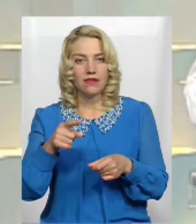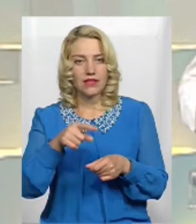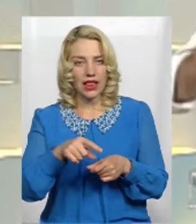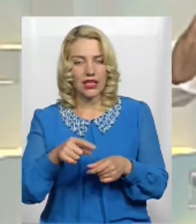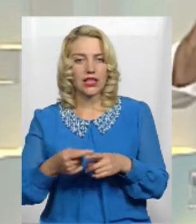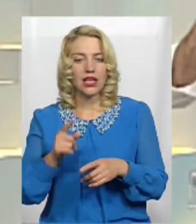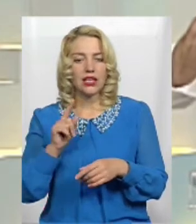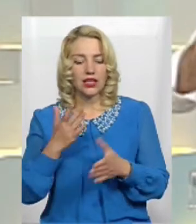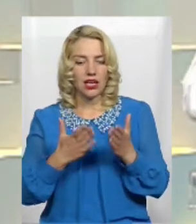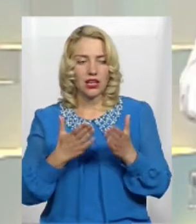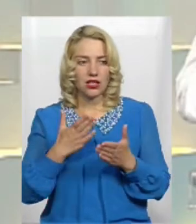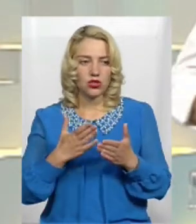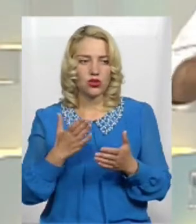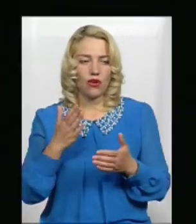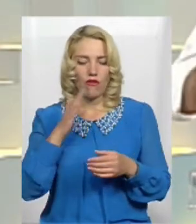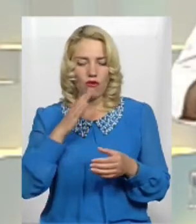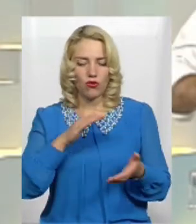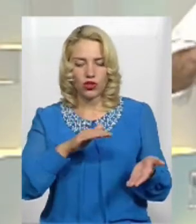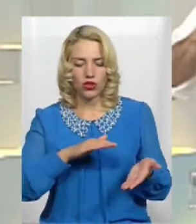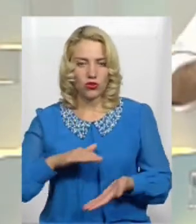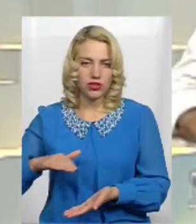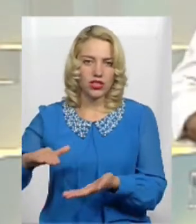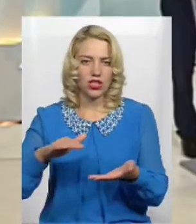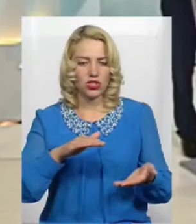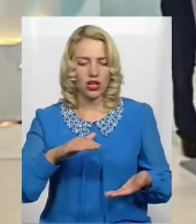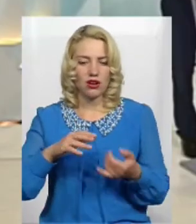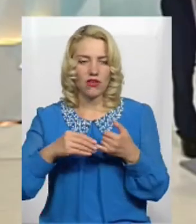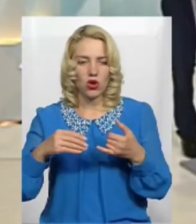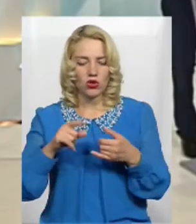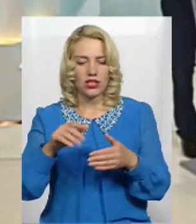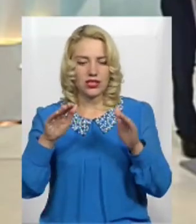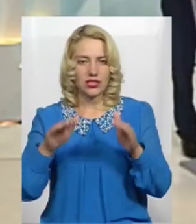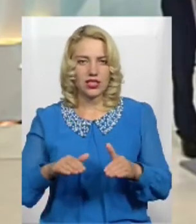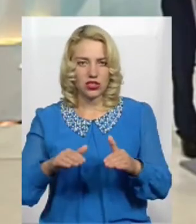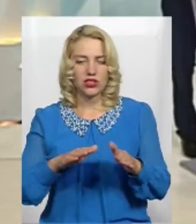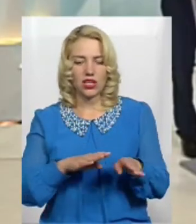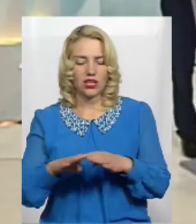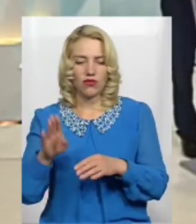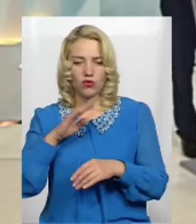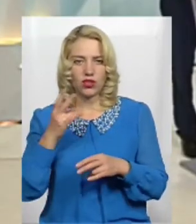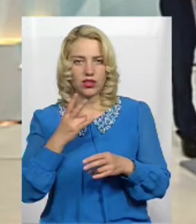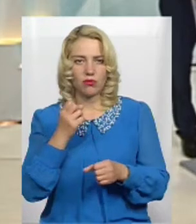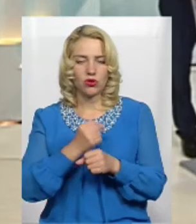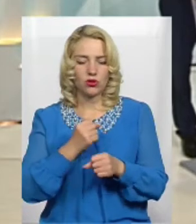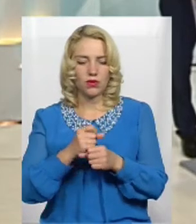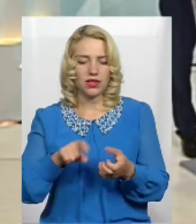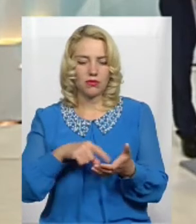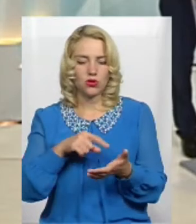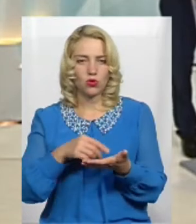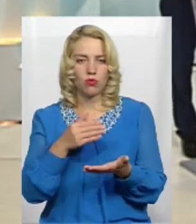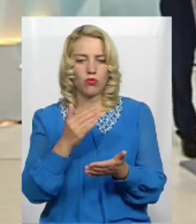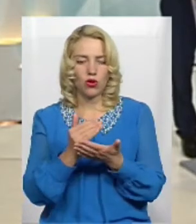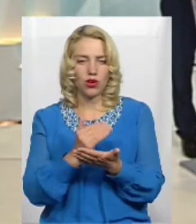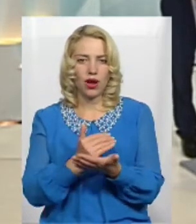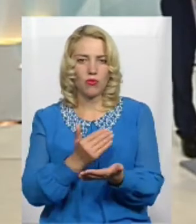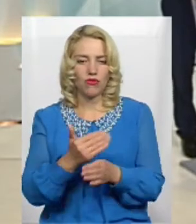Якщо дійсно водоносний шар в ґрунті, знижується його рівень води, значить, потрібно розробити міську програму, виділити